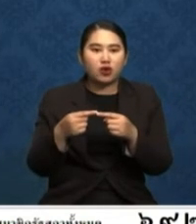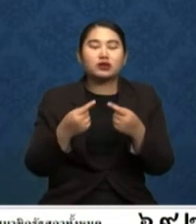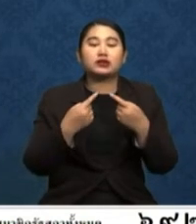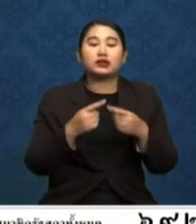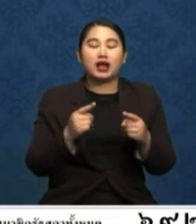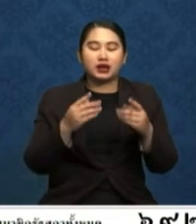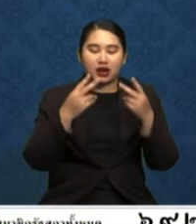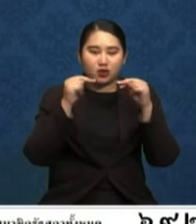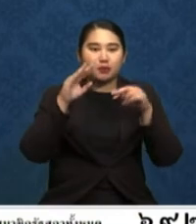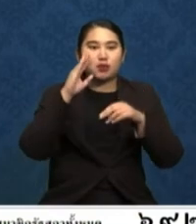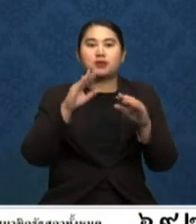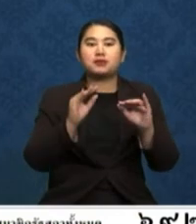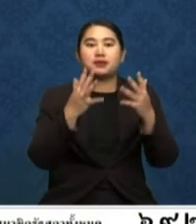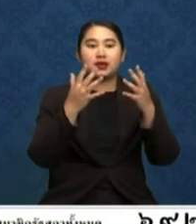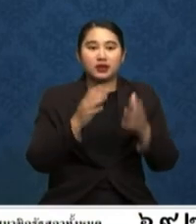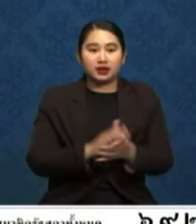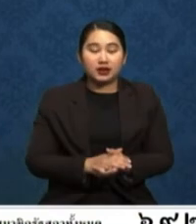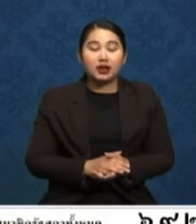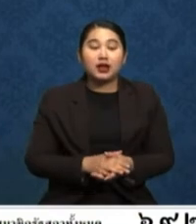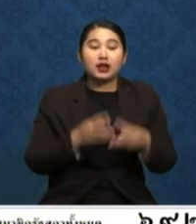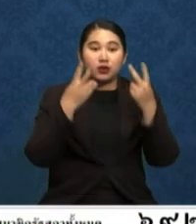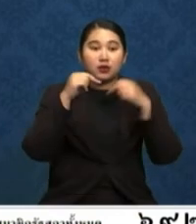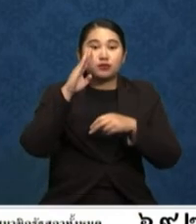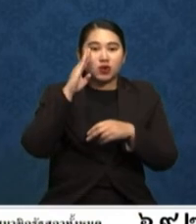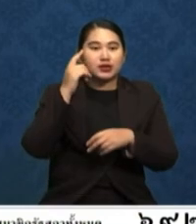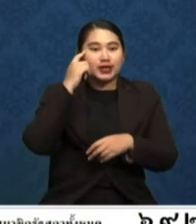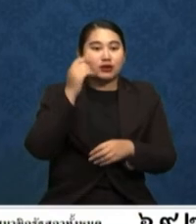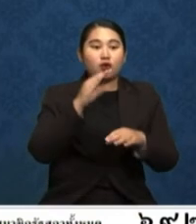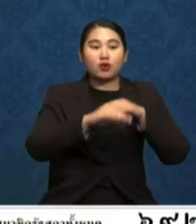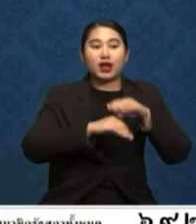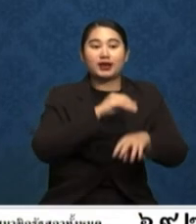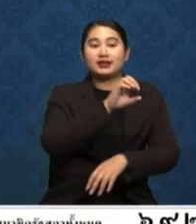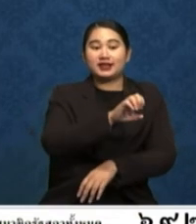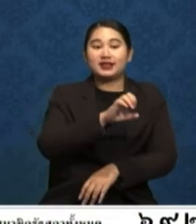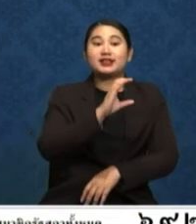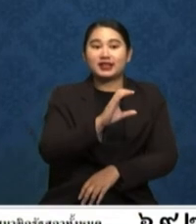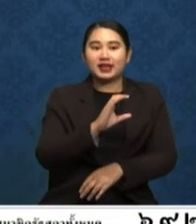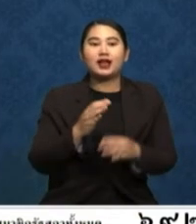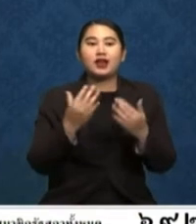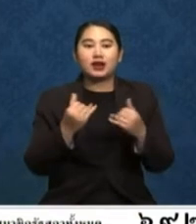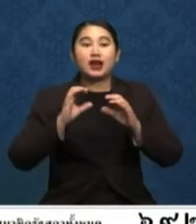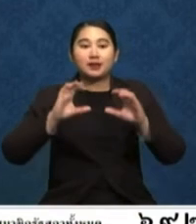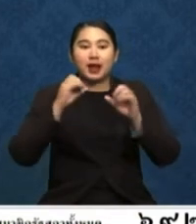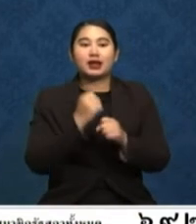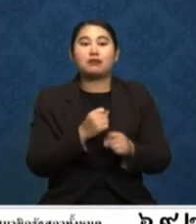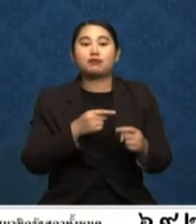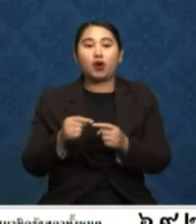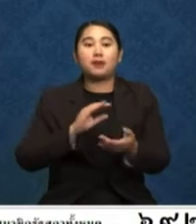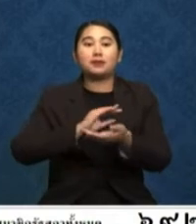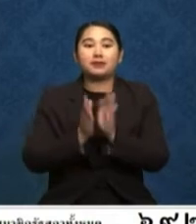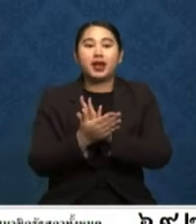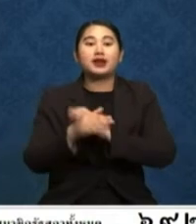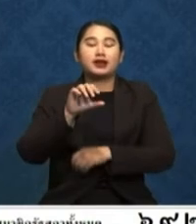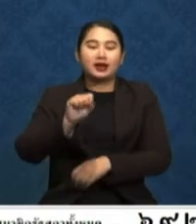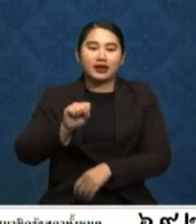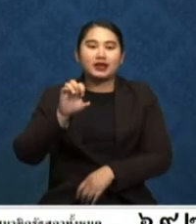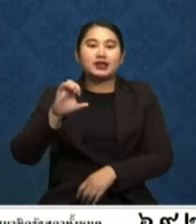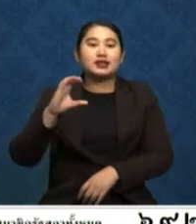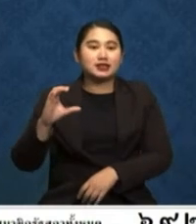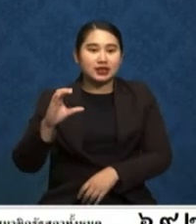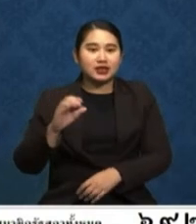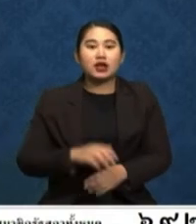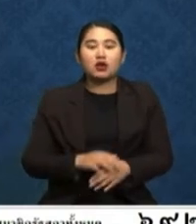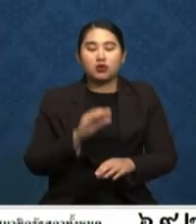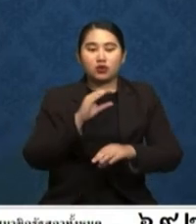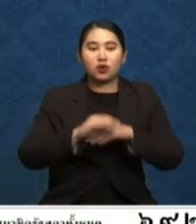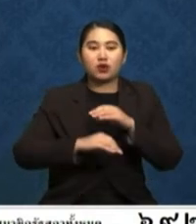ประยุทธ์เลยรัฐบาลพลเอกประยุทธ์คิด eecไว้อย่างไรรัฐบาลนี้รับต่อแล้วเป็นseccหัว